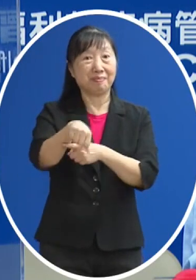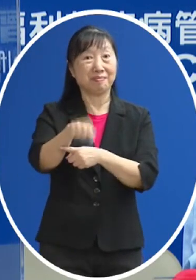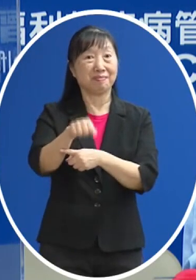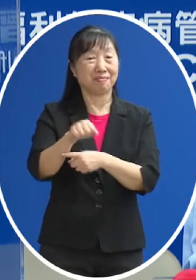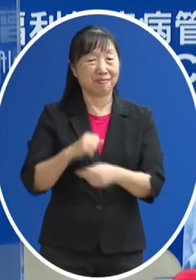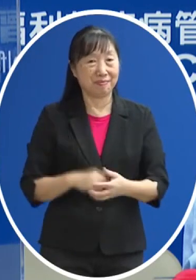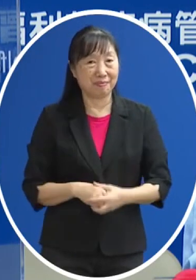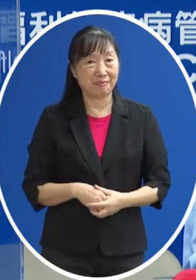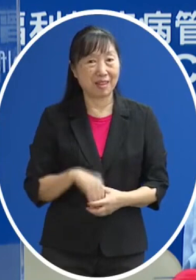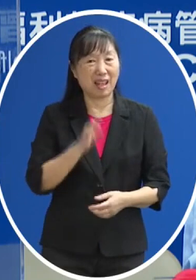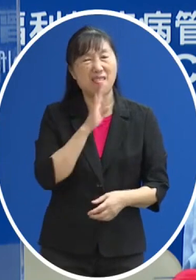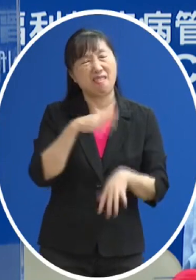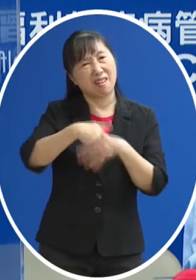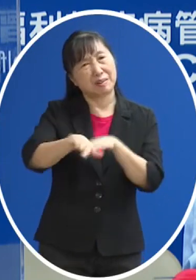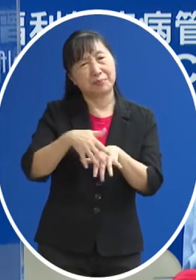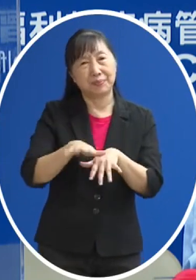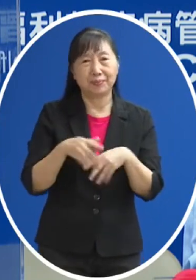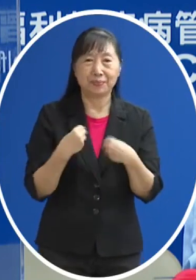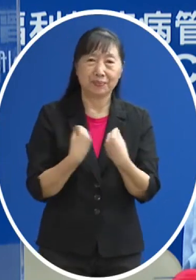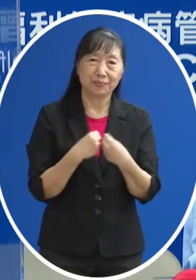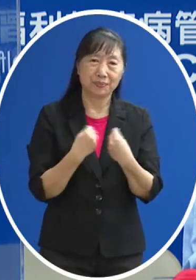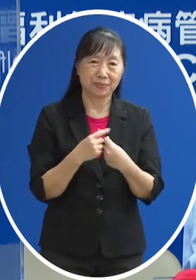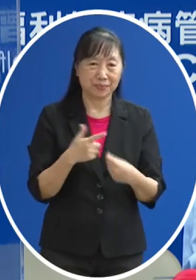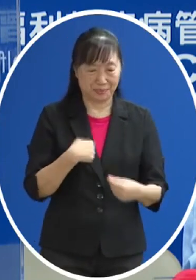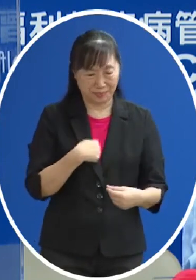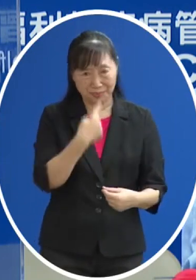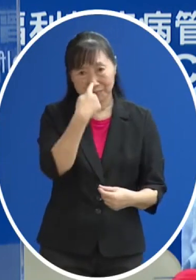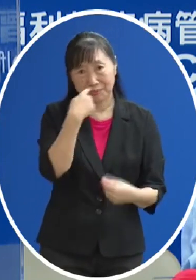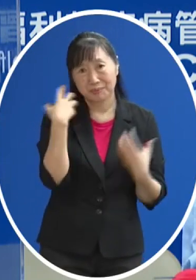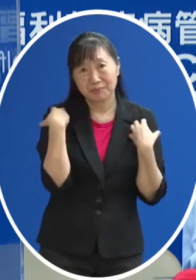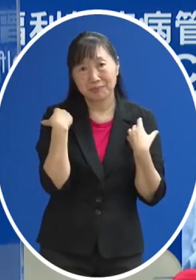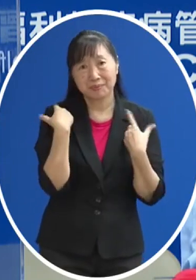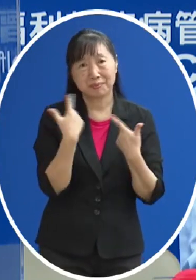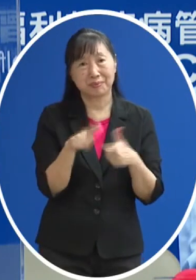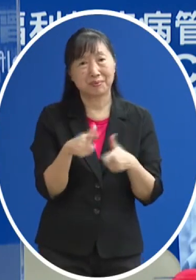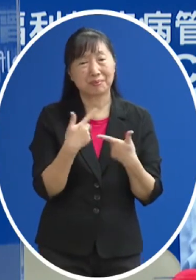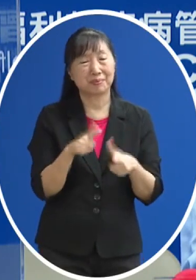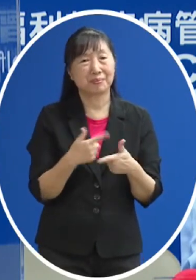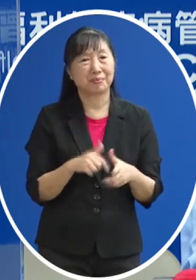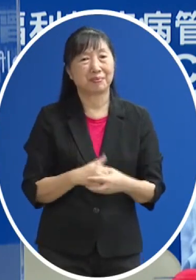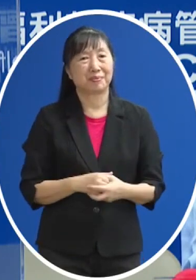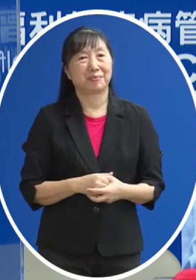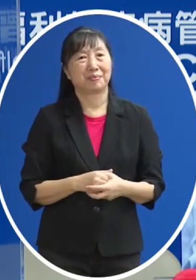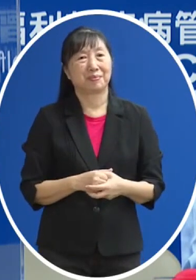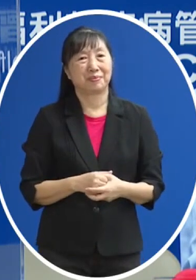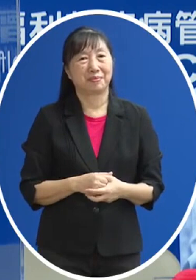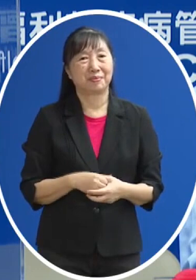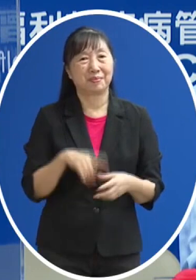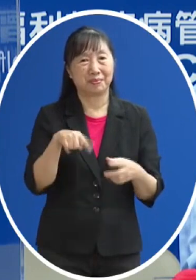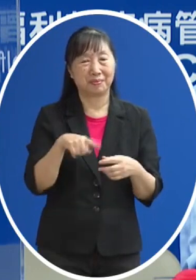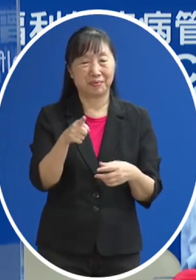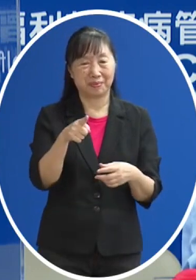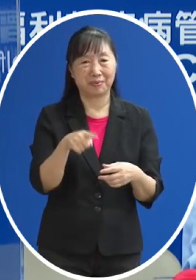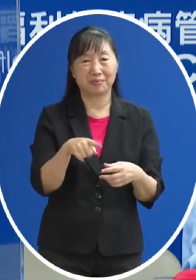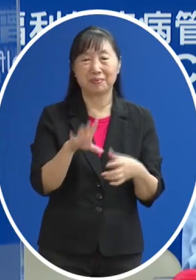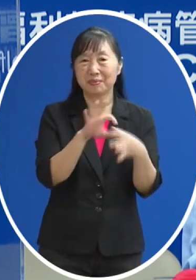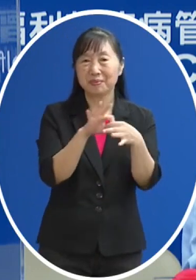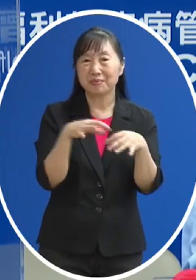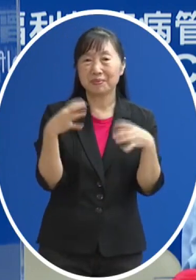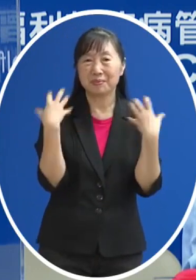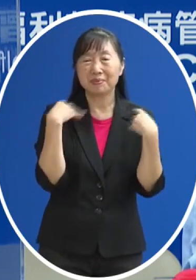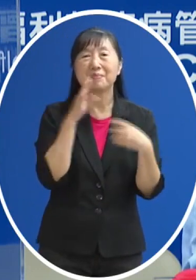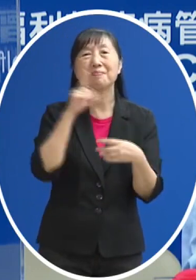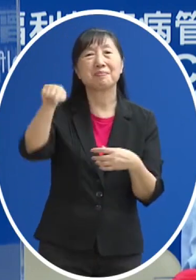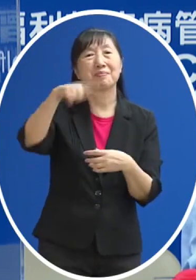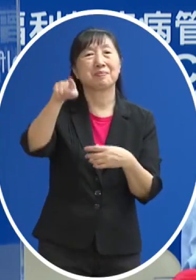那至于说要游行的，恐怕这就不是我的那个业务范围哈。那相关业务范围若有哈的